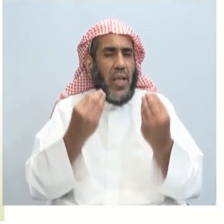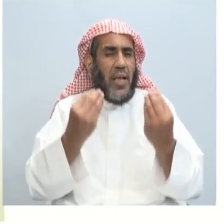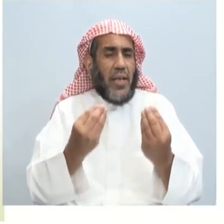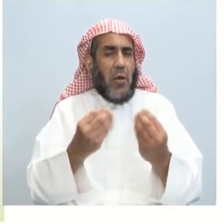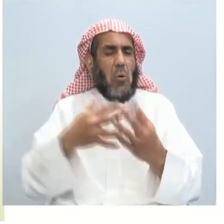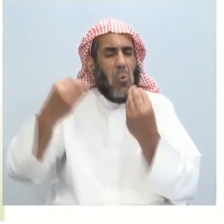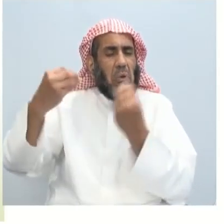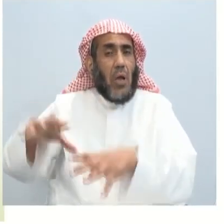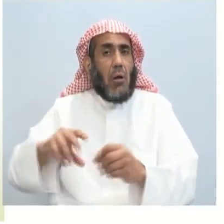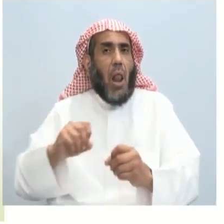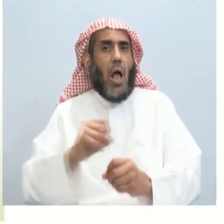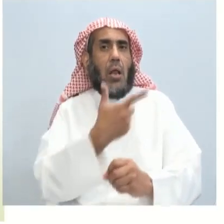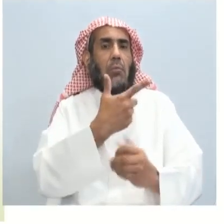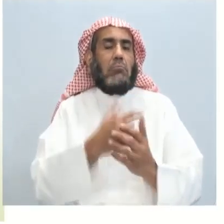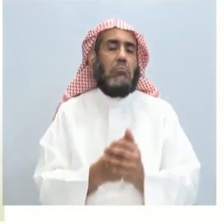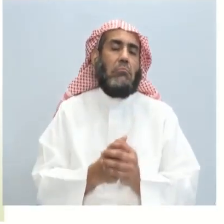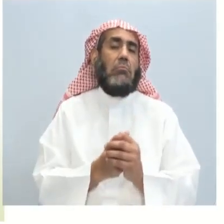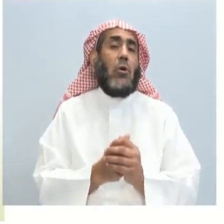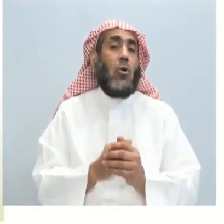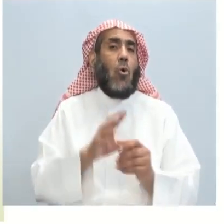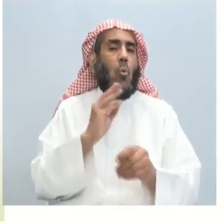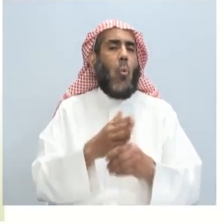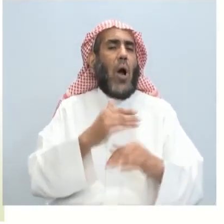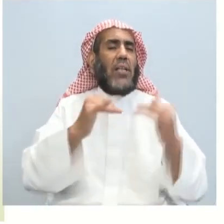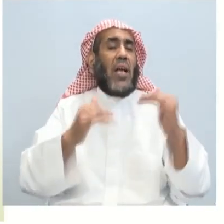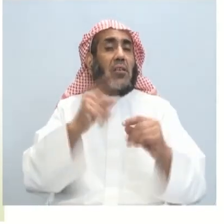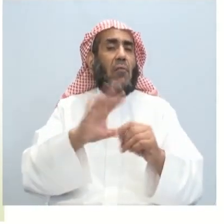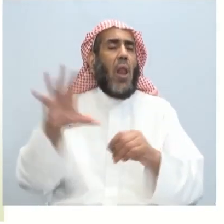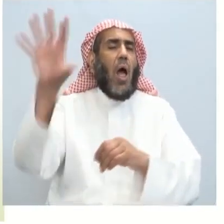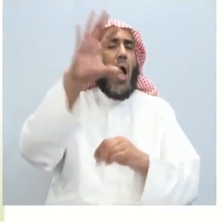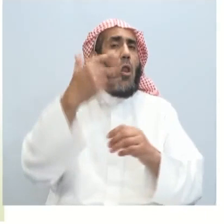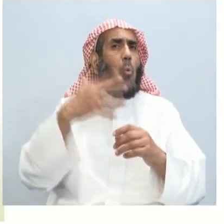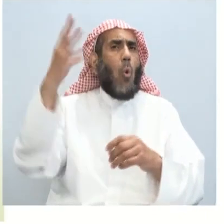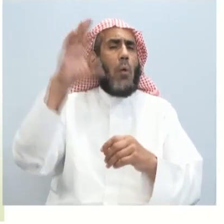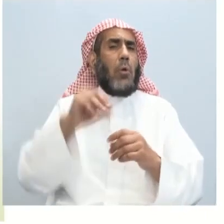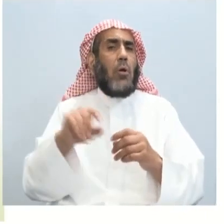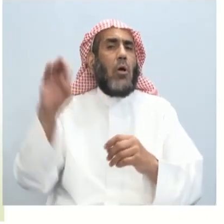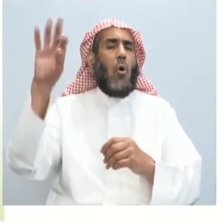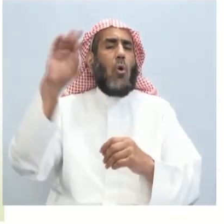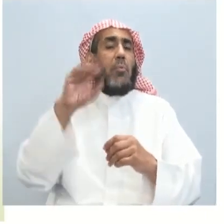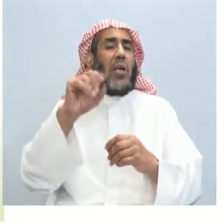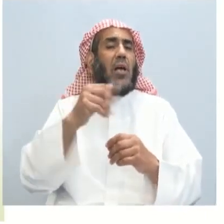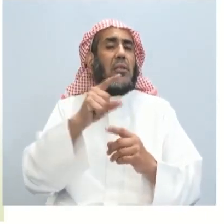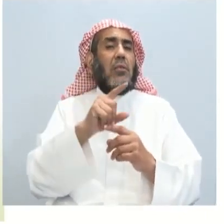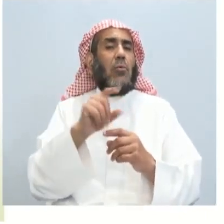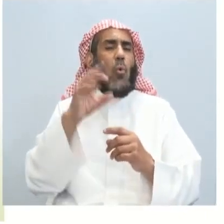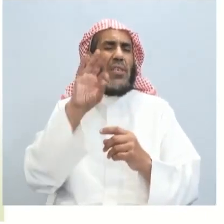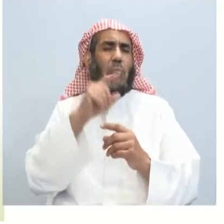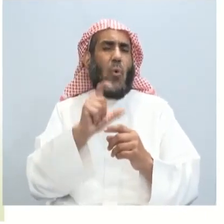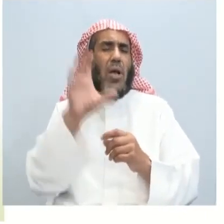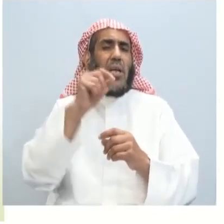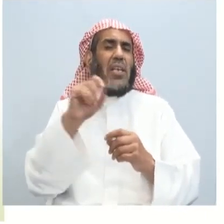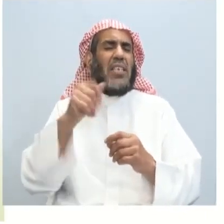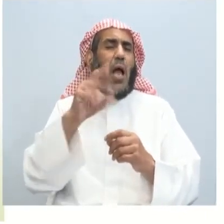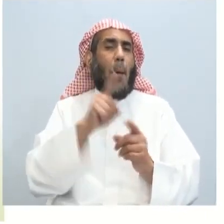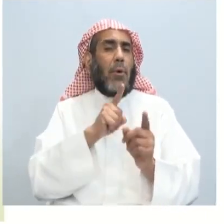وترك العجله وقد انصف العالم الغربي المشهور الميراد ه المارد